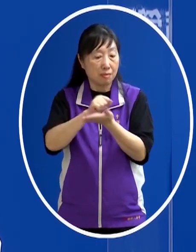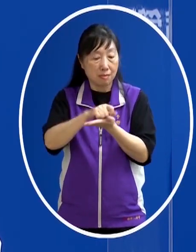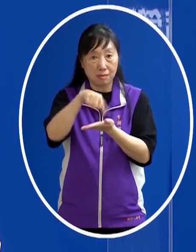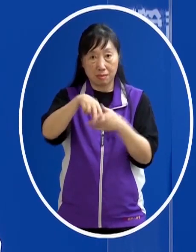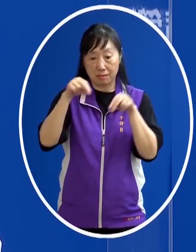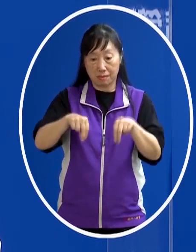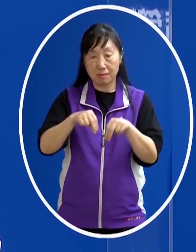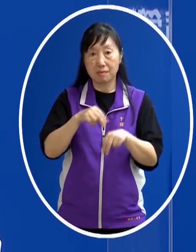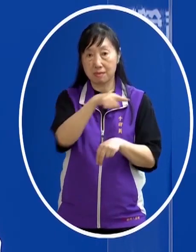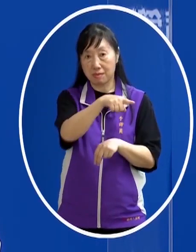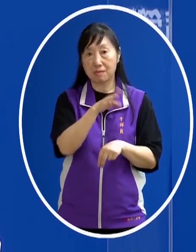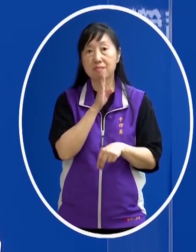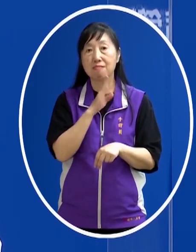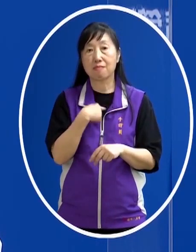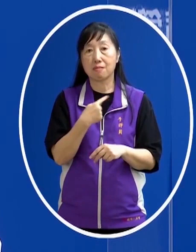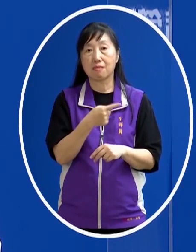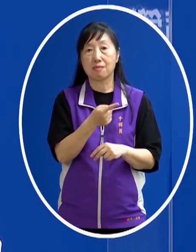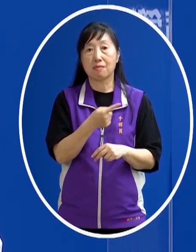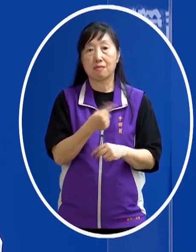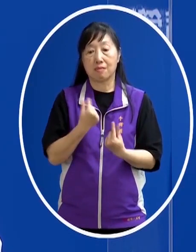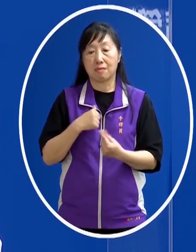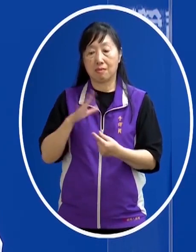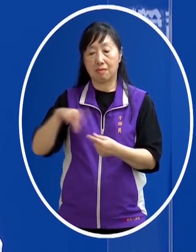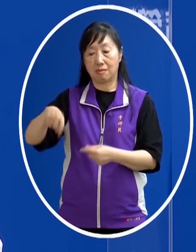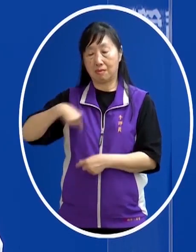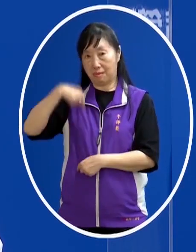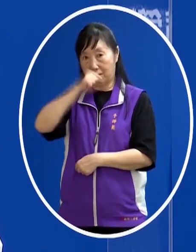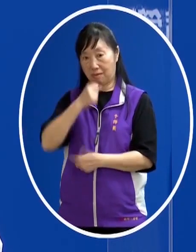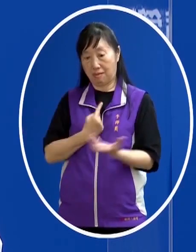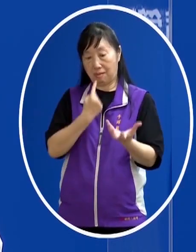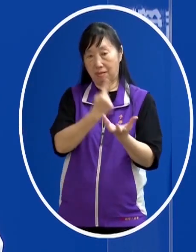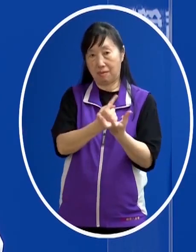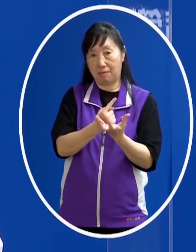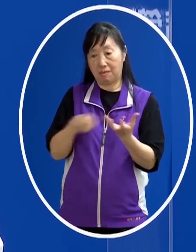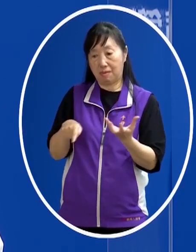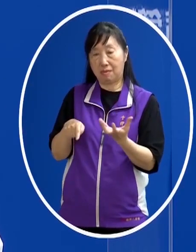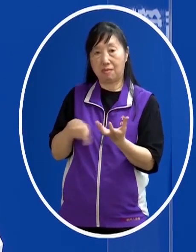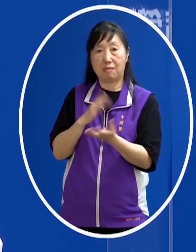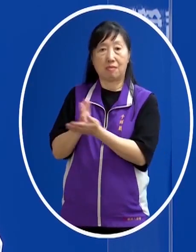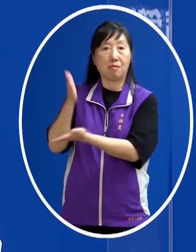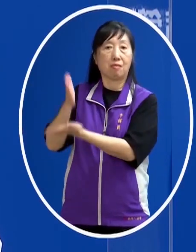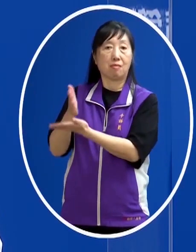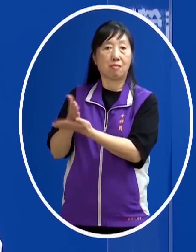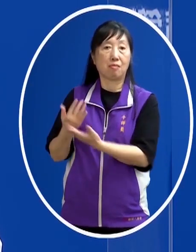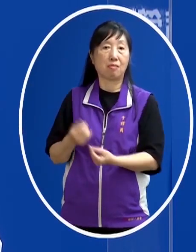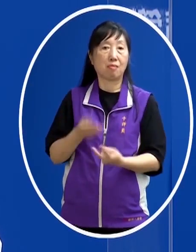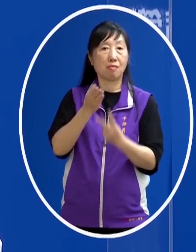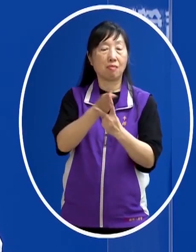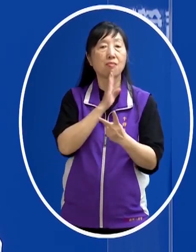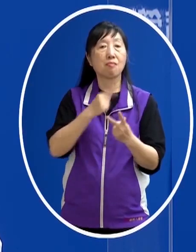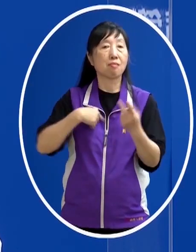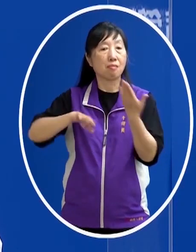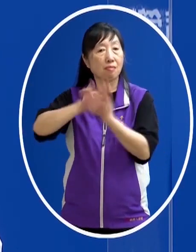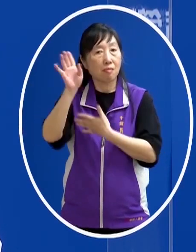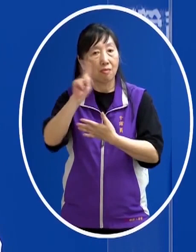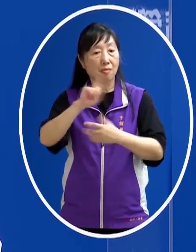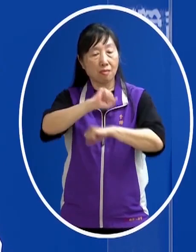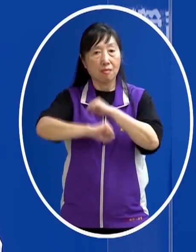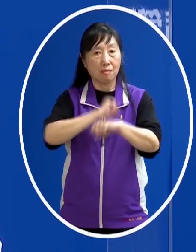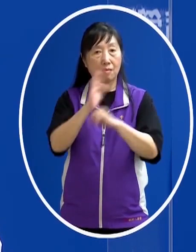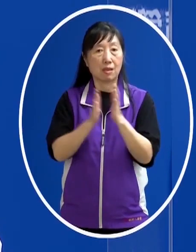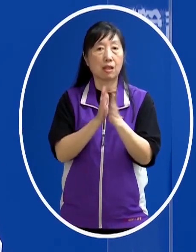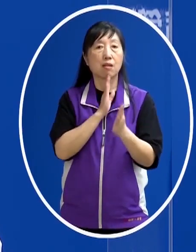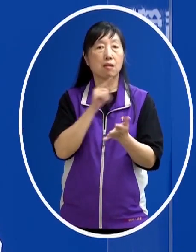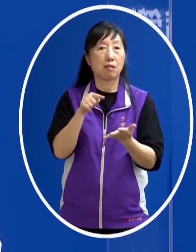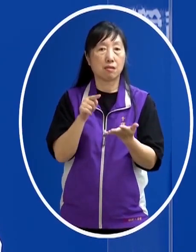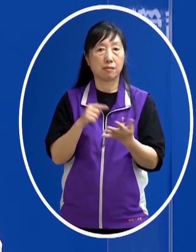的备忘录等于是钳制了我们台湾可以参加世界卫生大会，或者是说其他的活动机